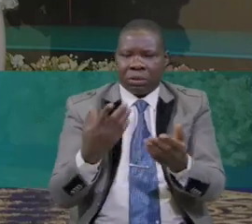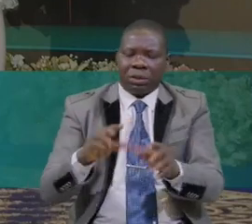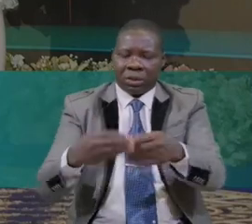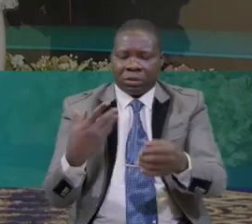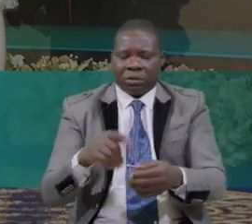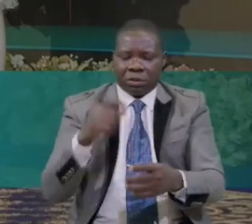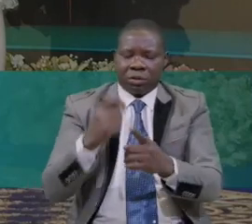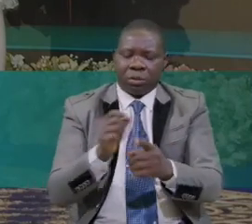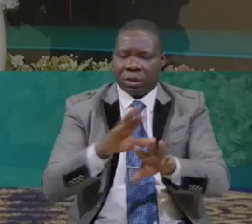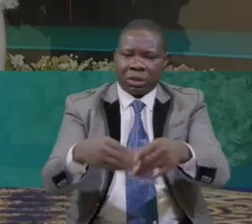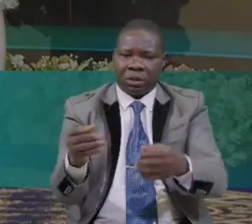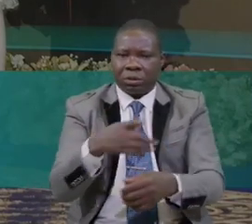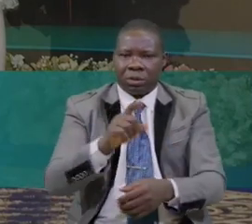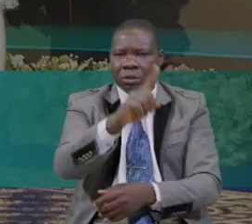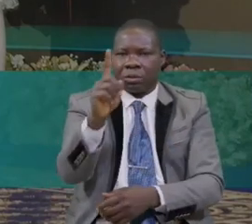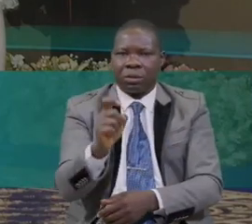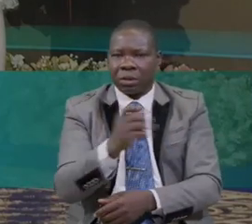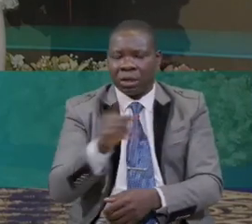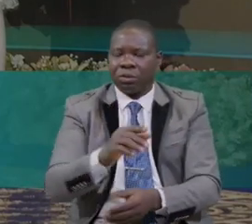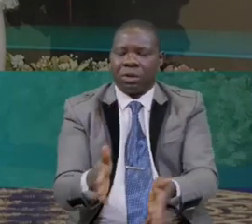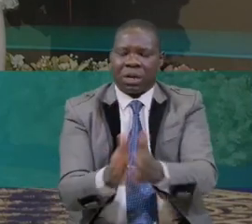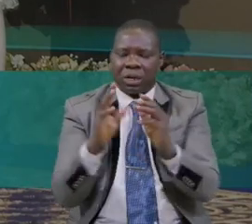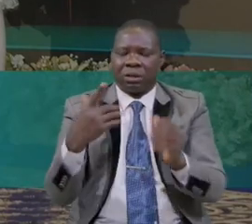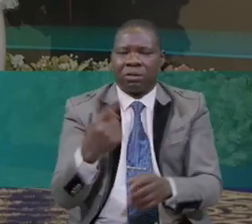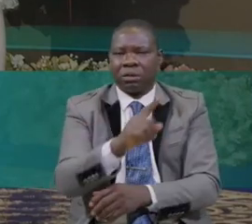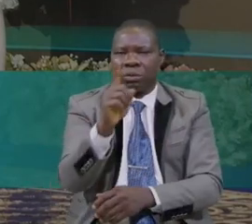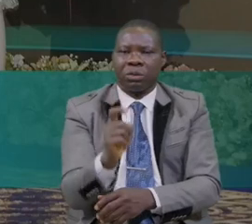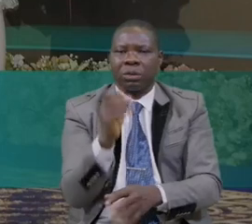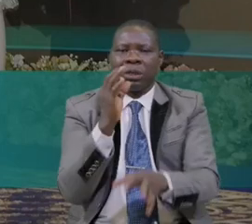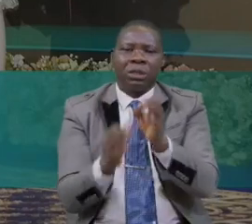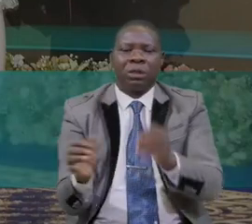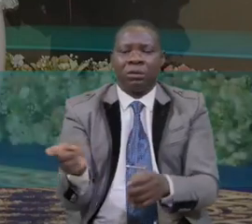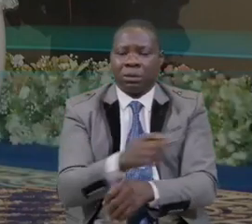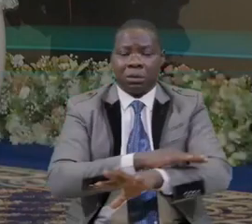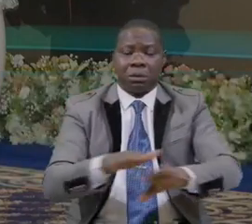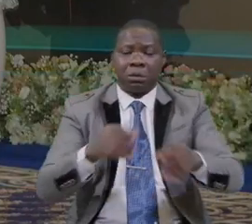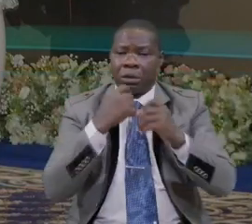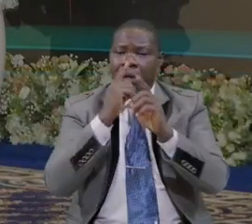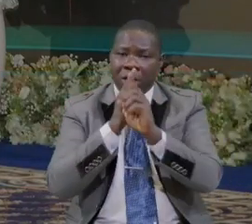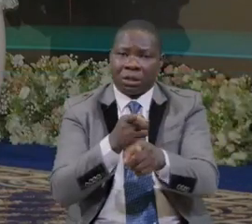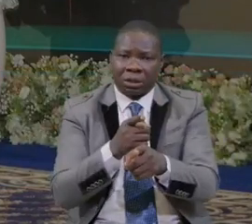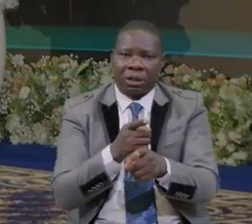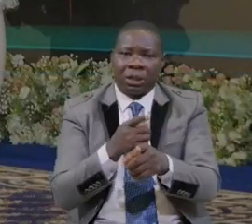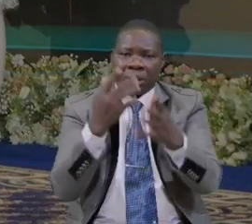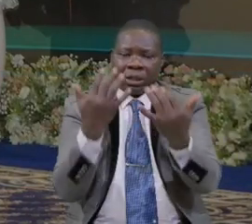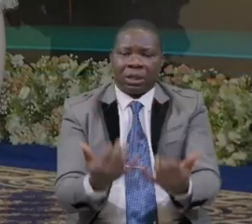parole et vous posez la question, qu'il ne réponde pas,